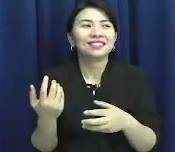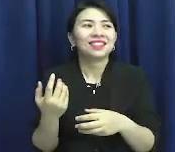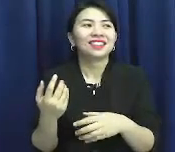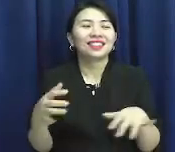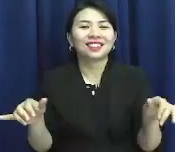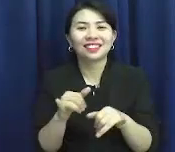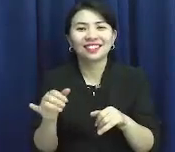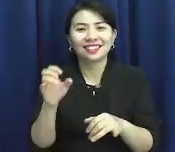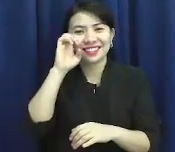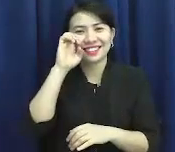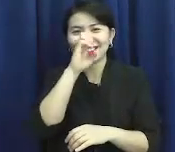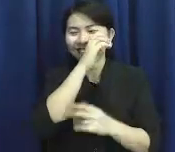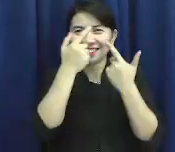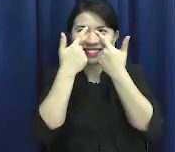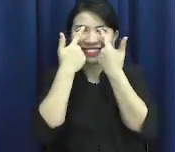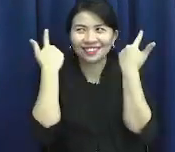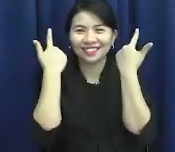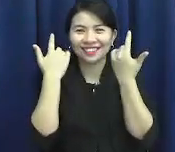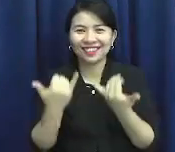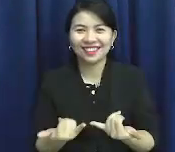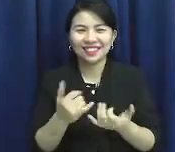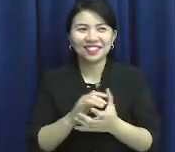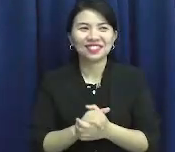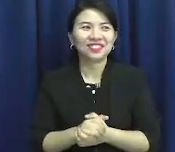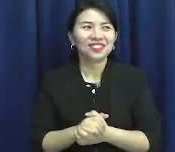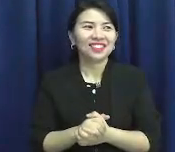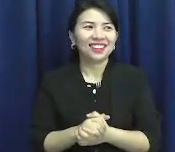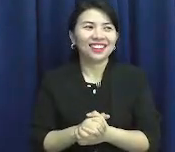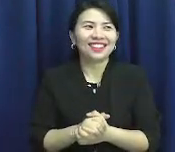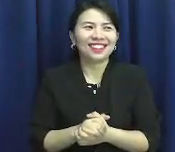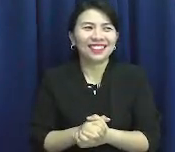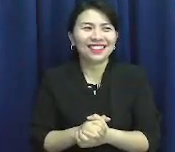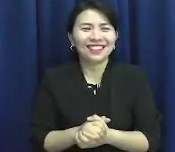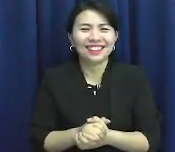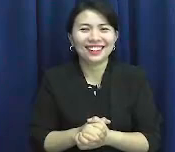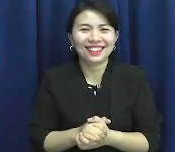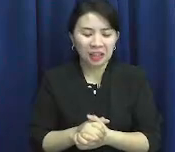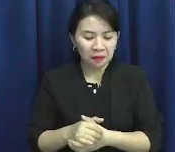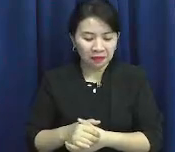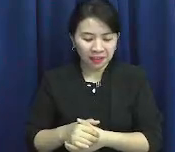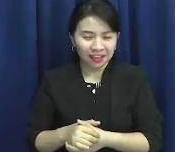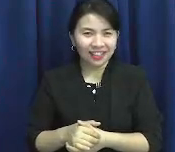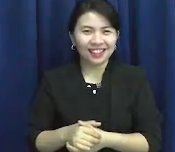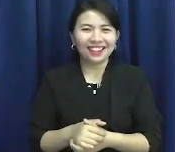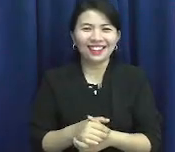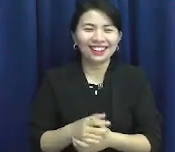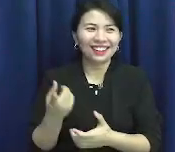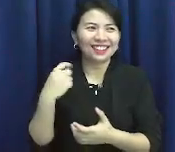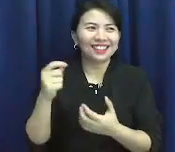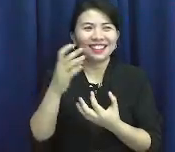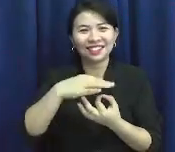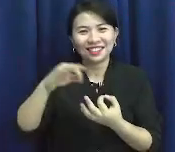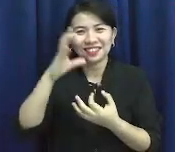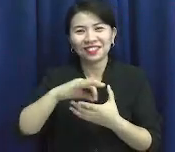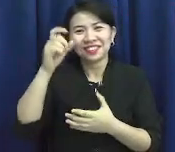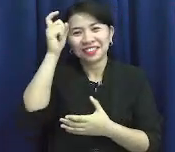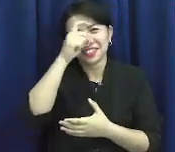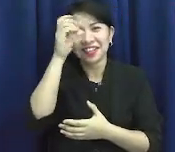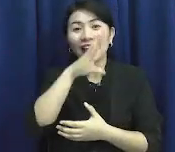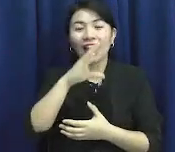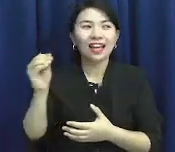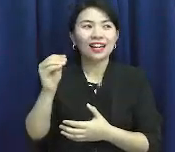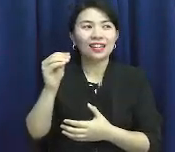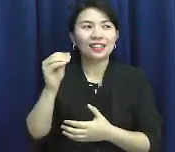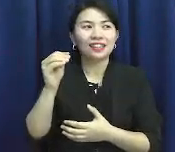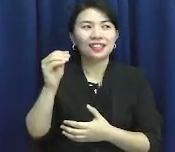Manda Baliw. Anyways, again, yun ang sinasabi ko. The spirit of wisdom and understanding. Magkasama